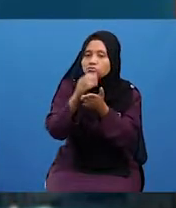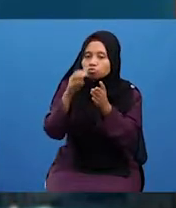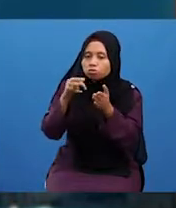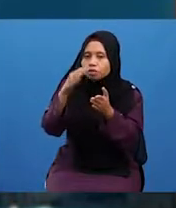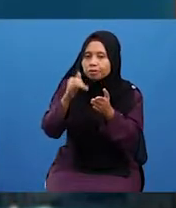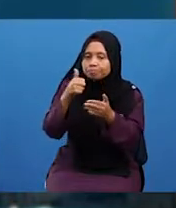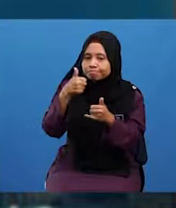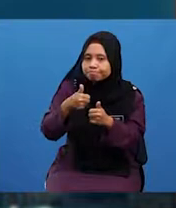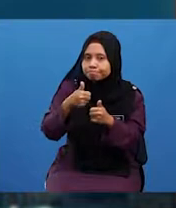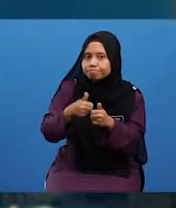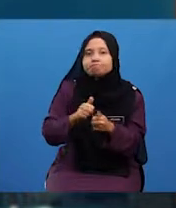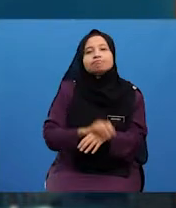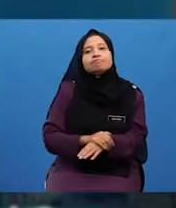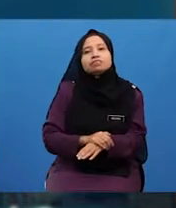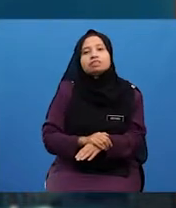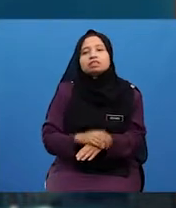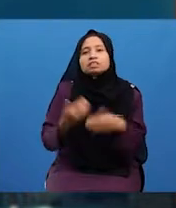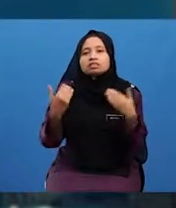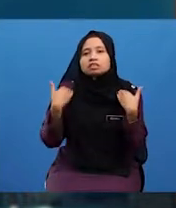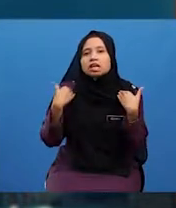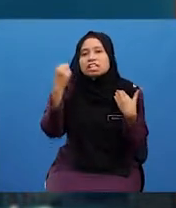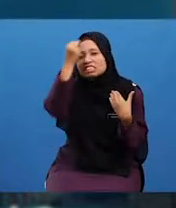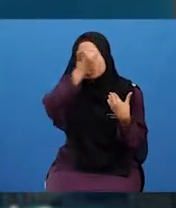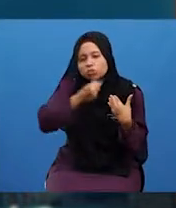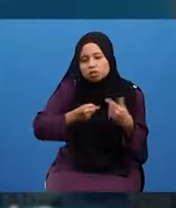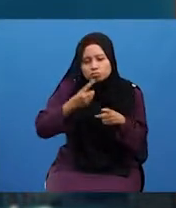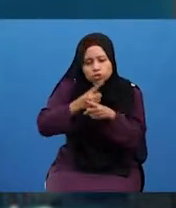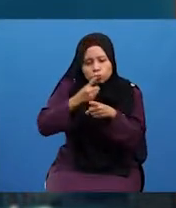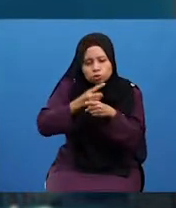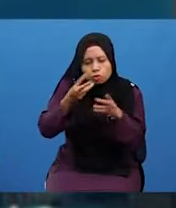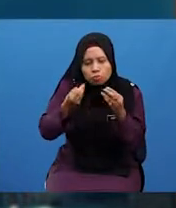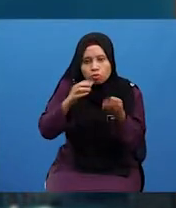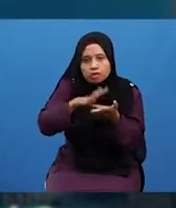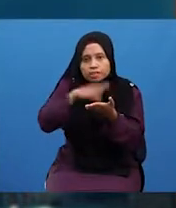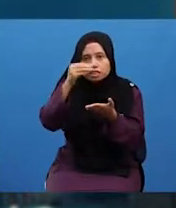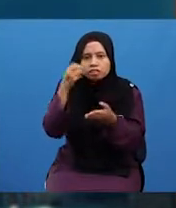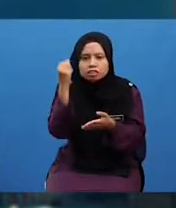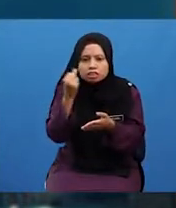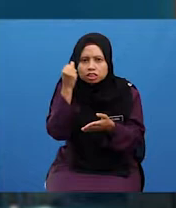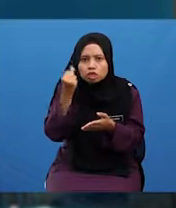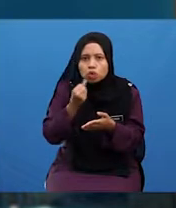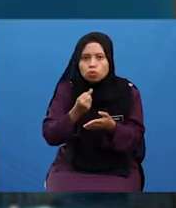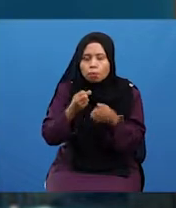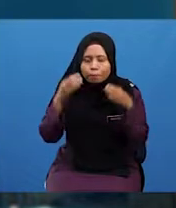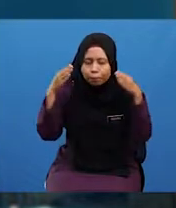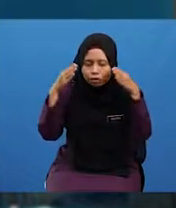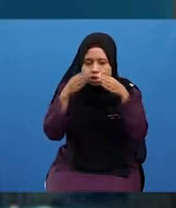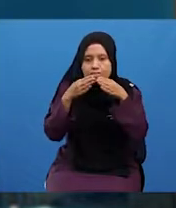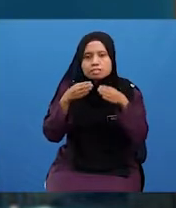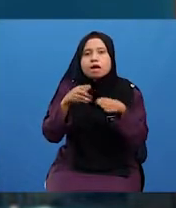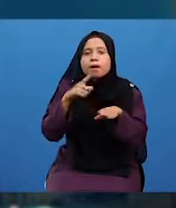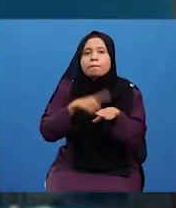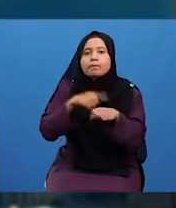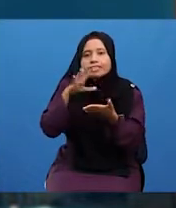cemerlang, iaitu memiliki sifat kesungguhan dan sentiasa memberi sepenuh perhatian